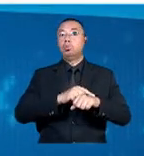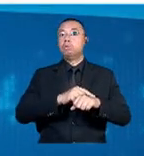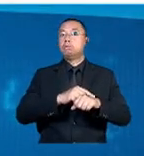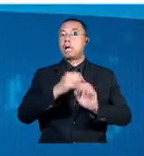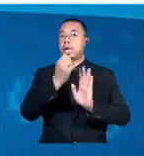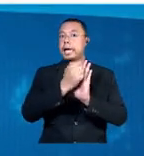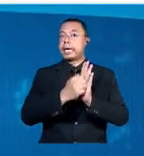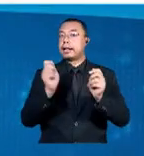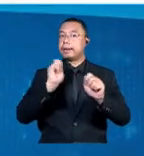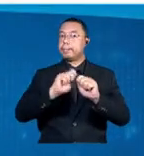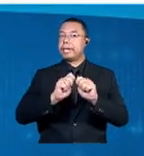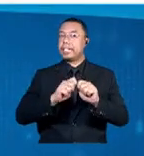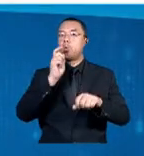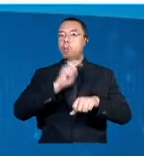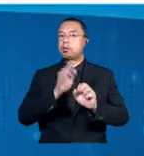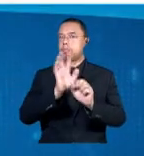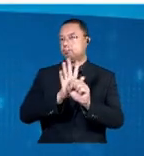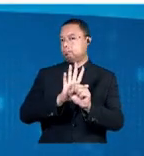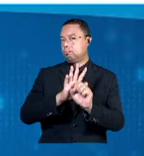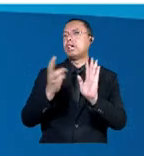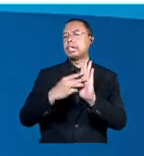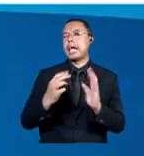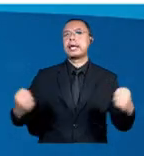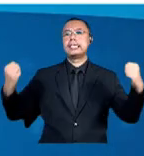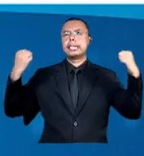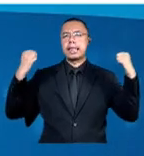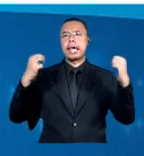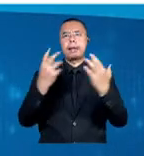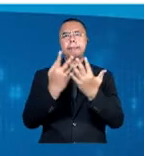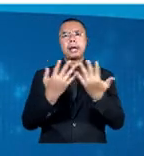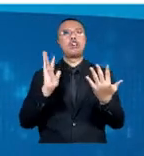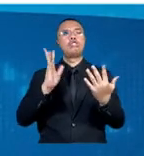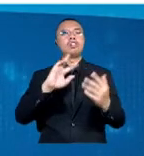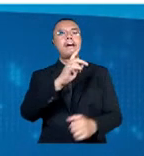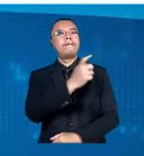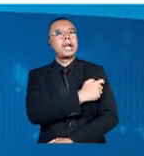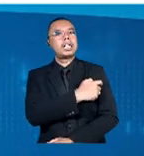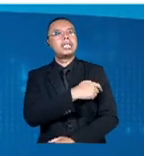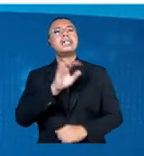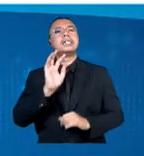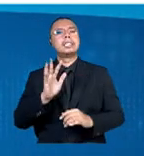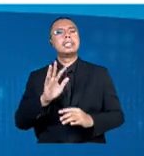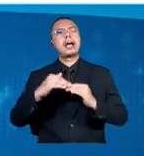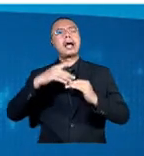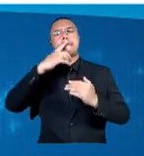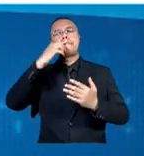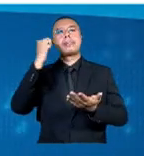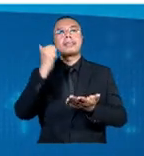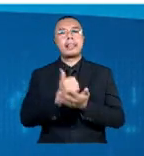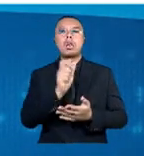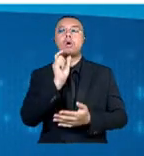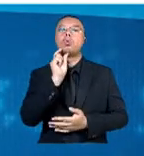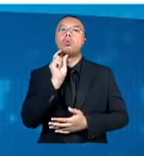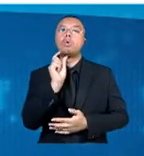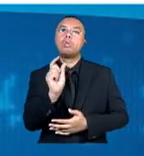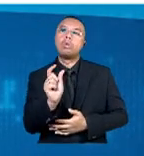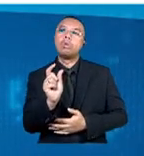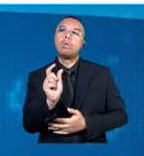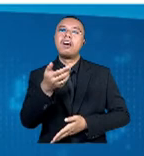ya Pak Benhur ya, jadi masalah kesehatan, masyarakat yang sudah divaksinasi juga ini sangat begitu penting. Kalau